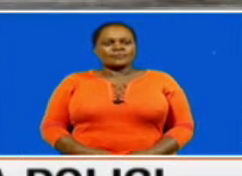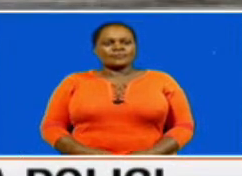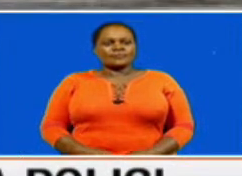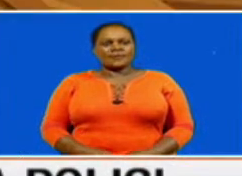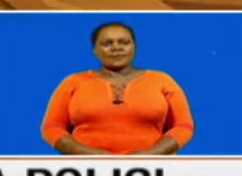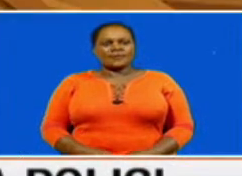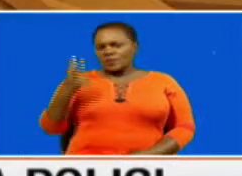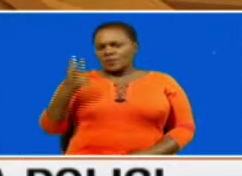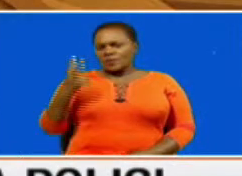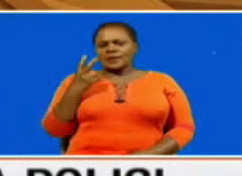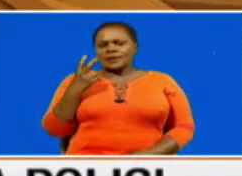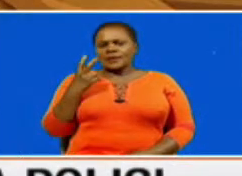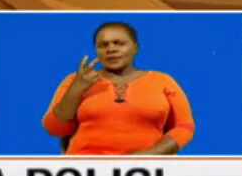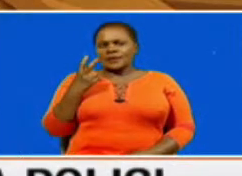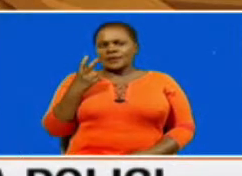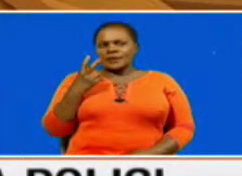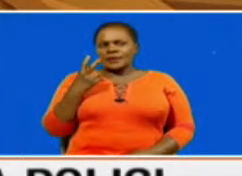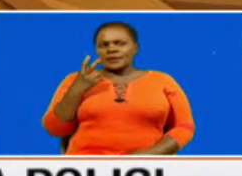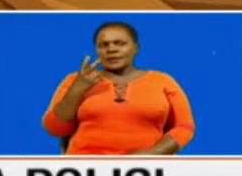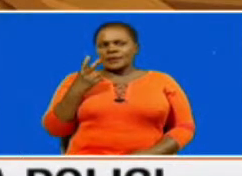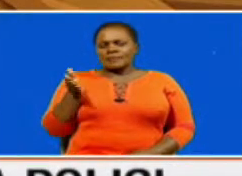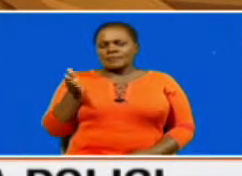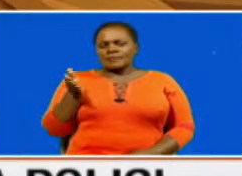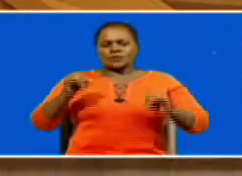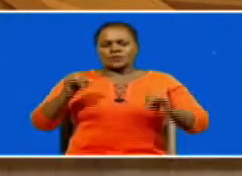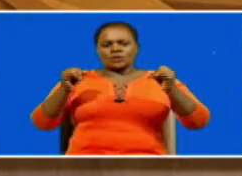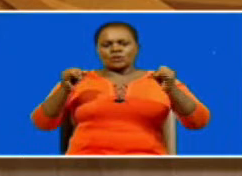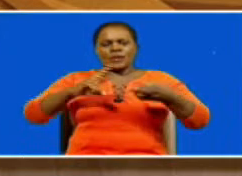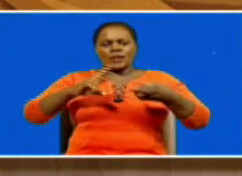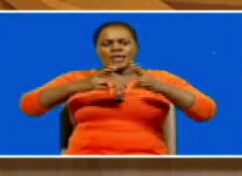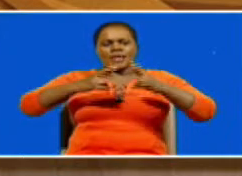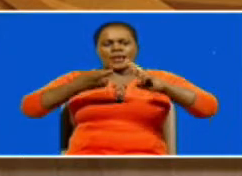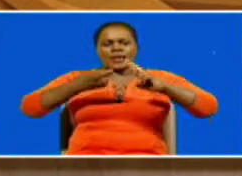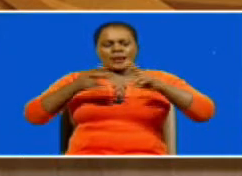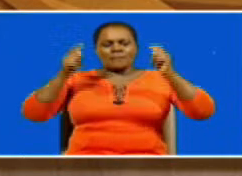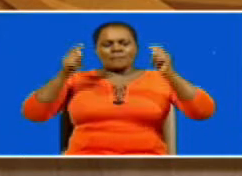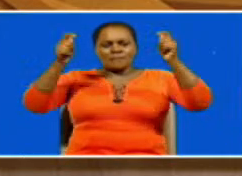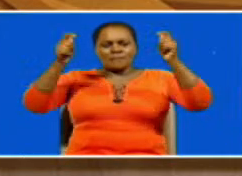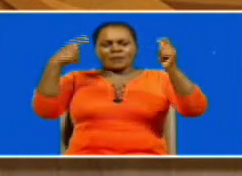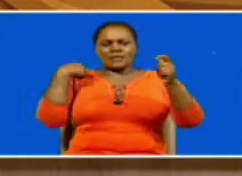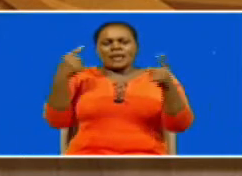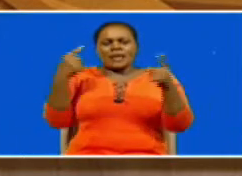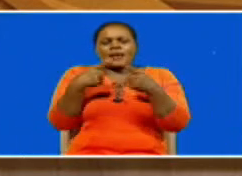Na mtazamaji, tutarejelea taarifa zingine ambazo zinafungamana na maandamano ya hapo jana, lakini sasa tu